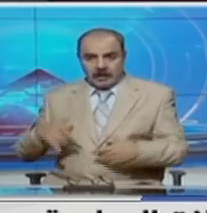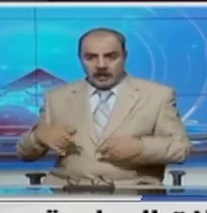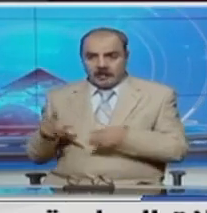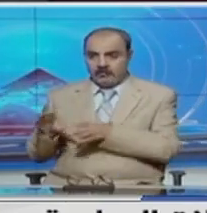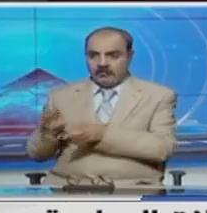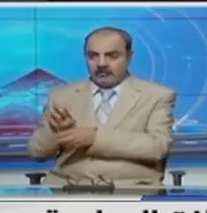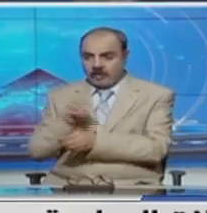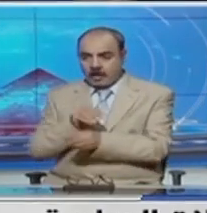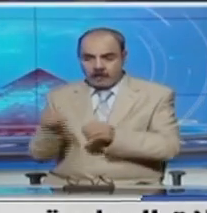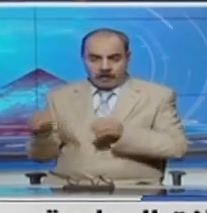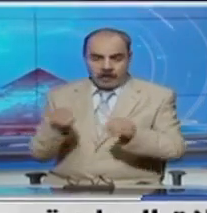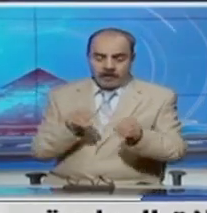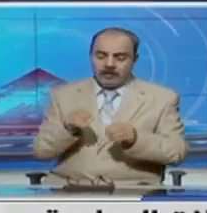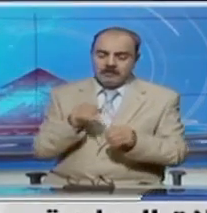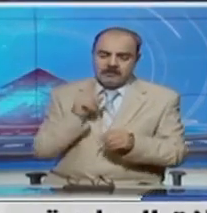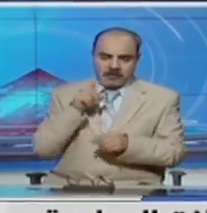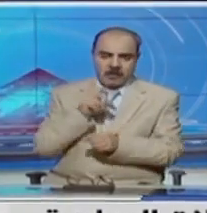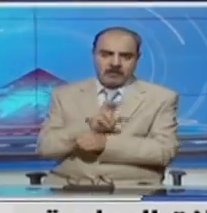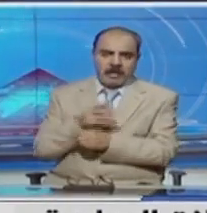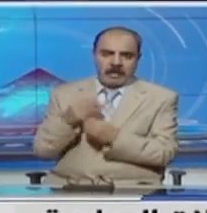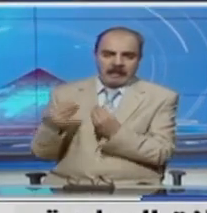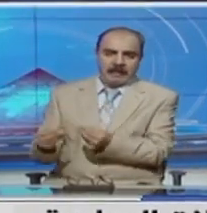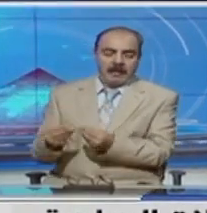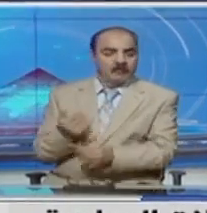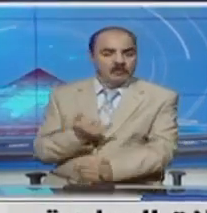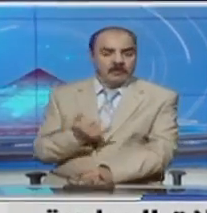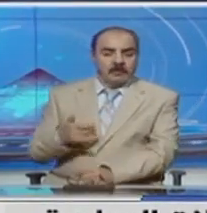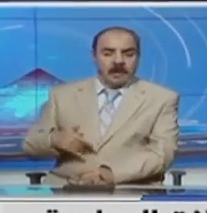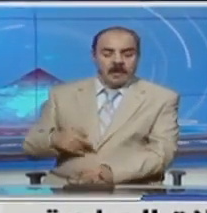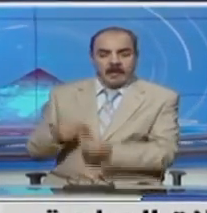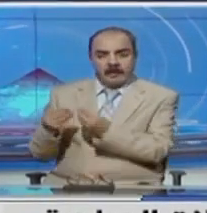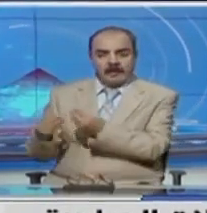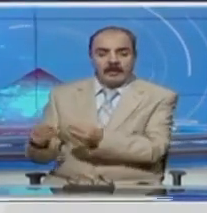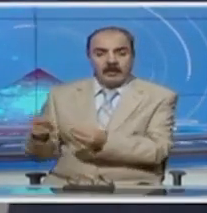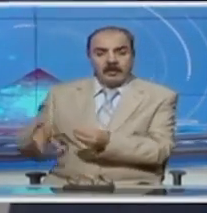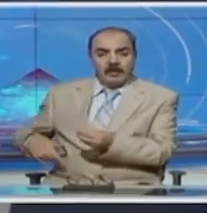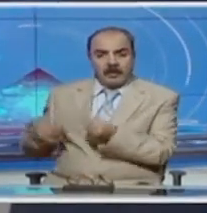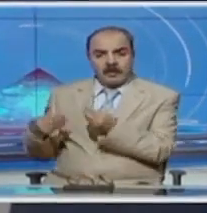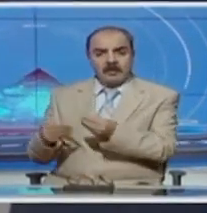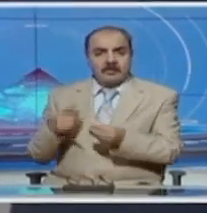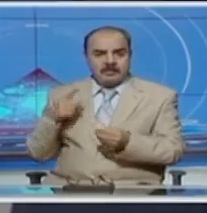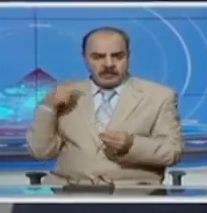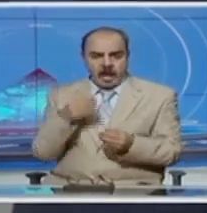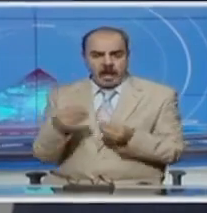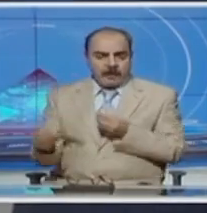الواحد للكبد وواحد للكلى. ابتدينا نزرع الحمد لله زراعه كبد وكلى،